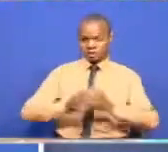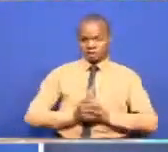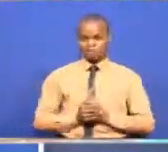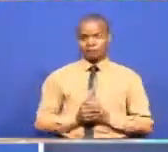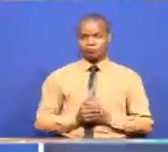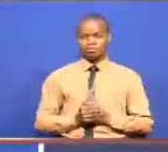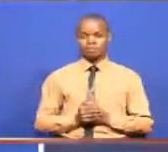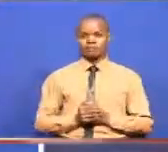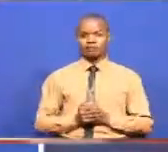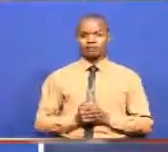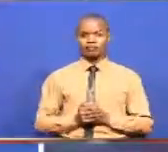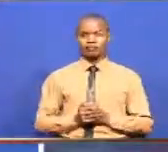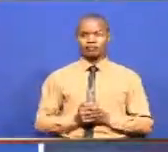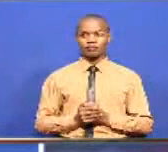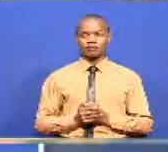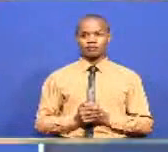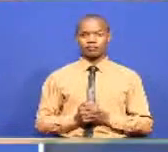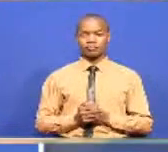1.